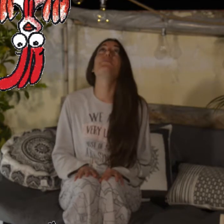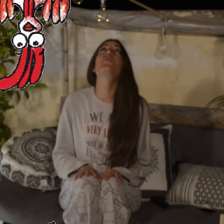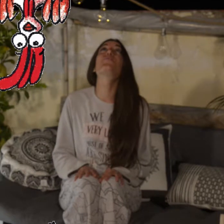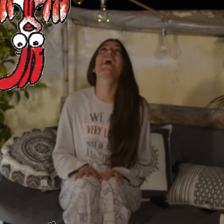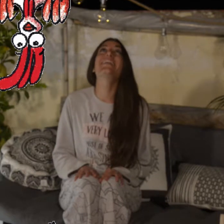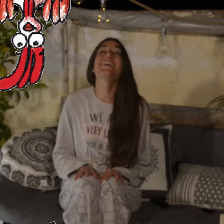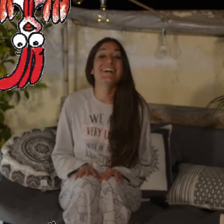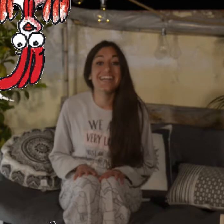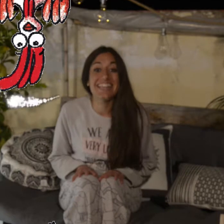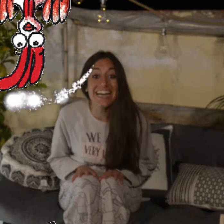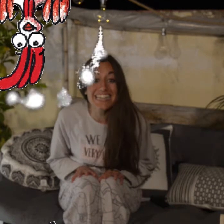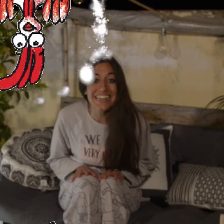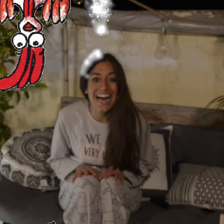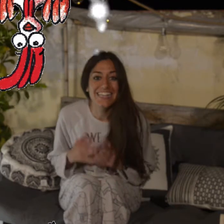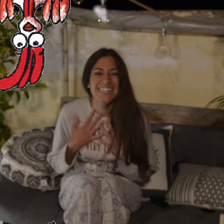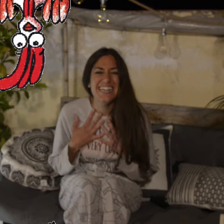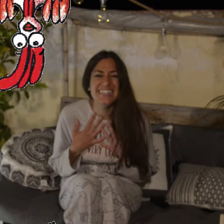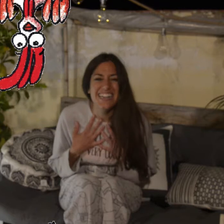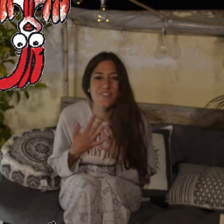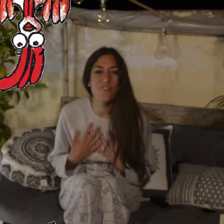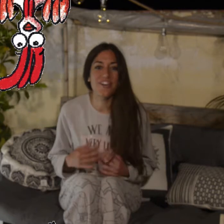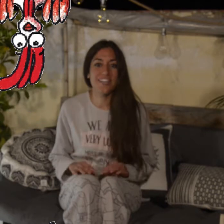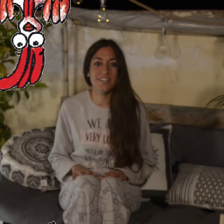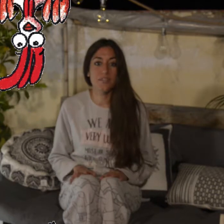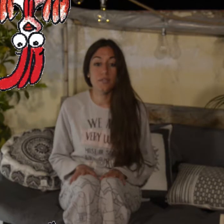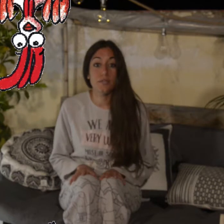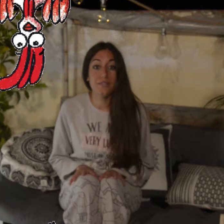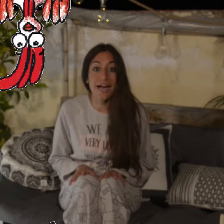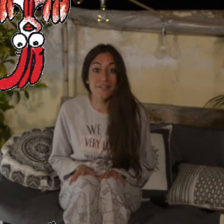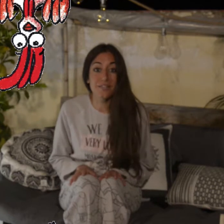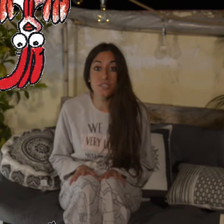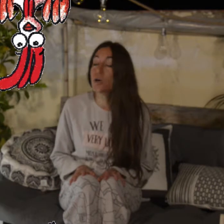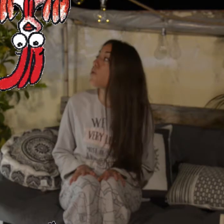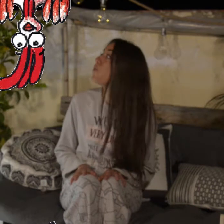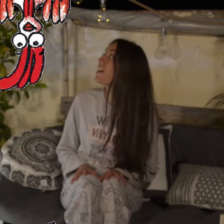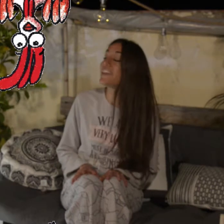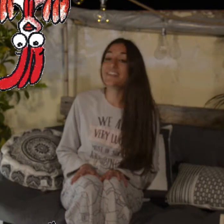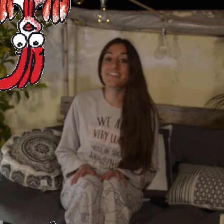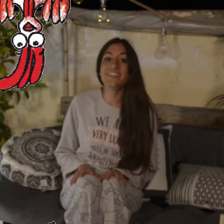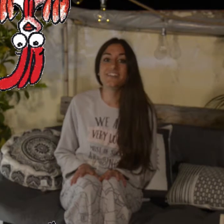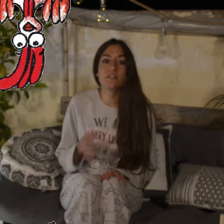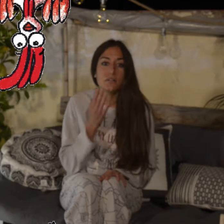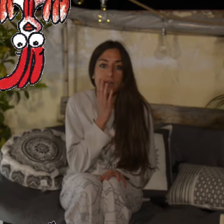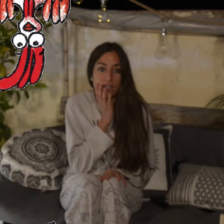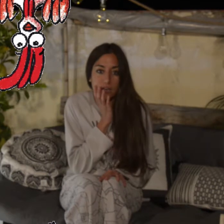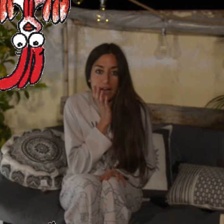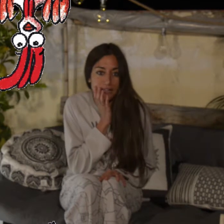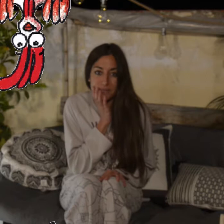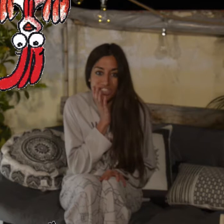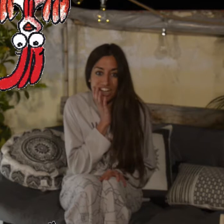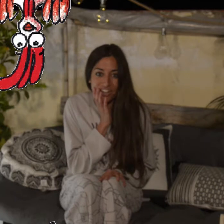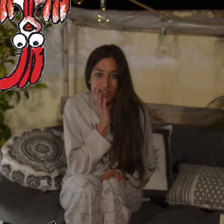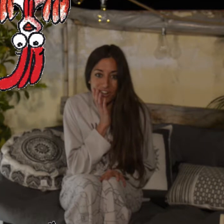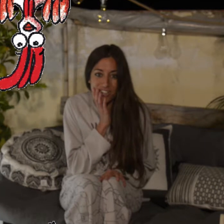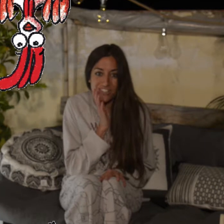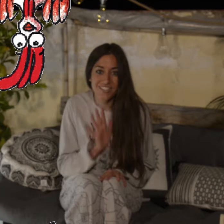gall que de tant cridar es queda fònic. D'altres, un cadell de tigre que li encanta menjar